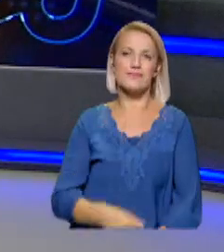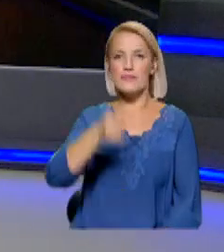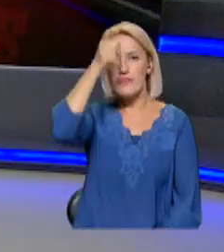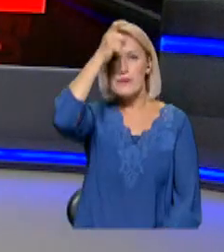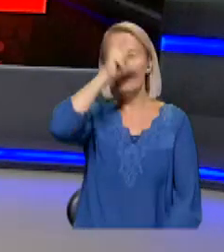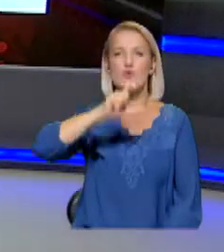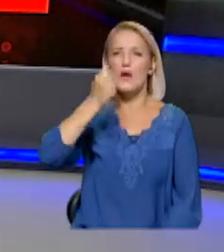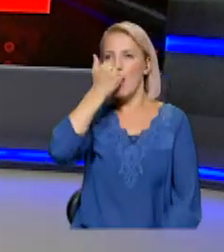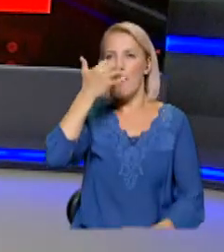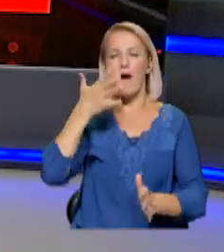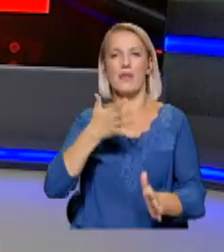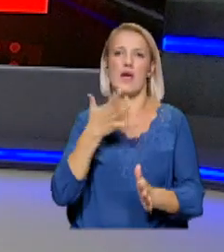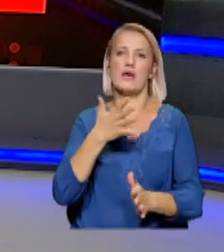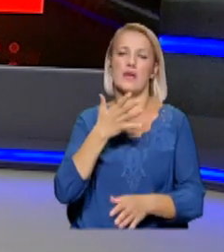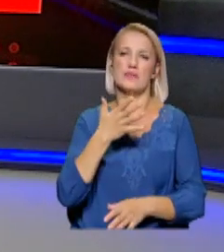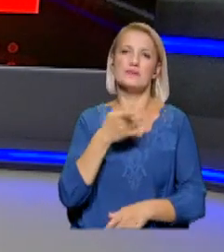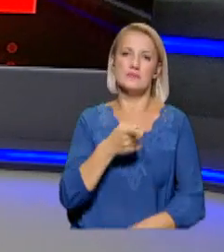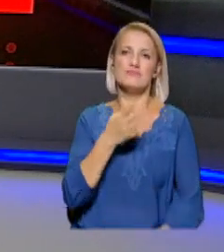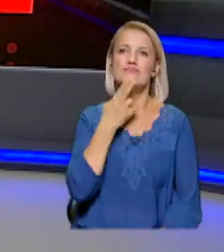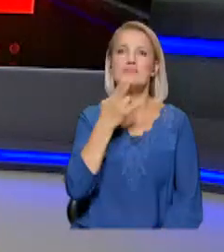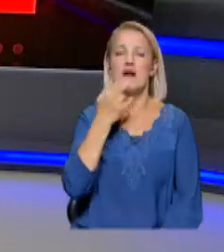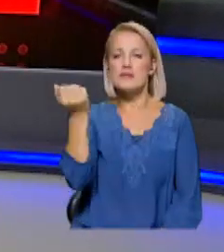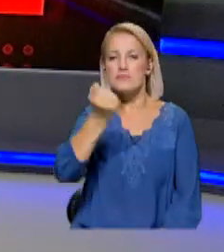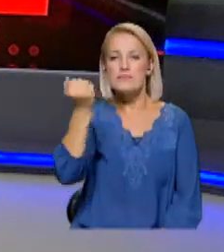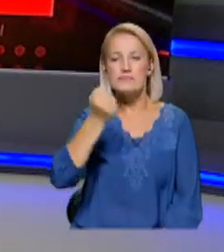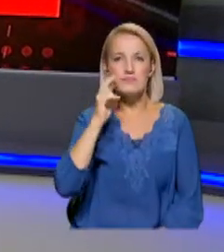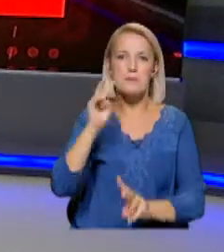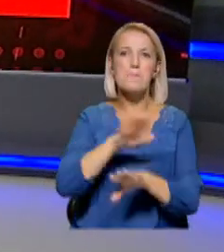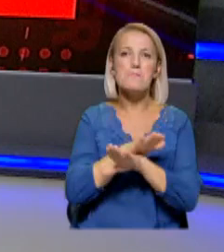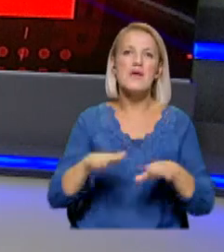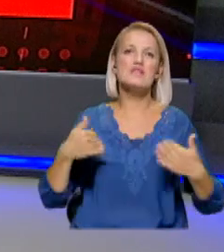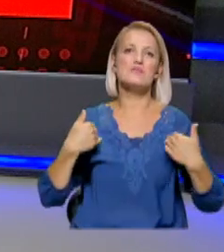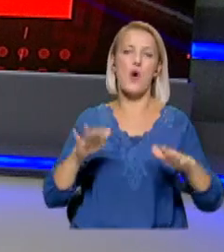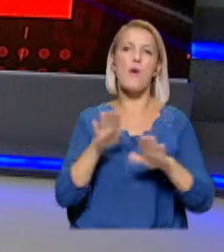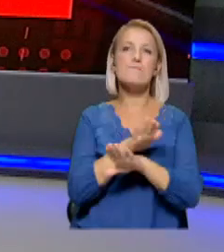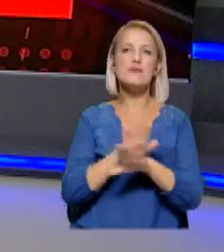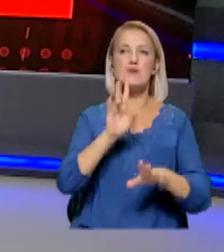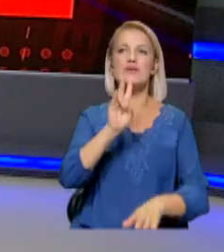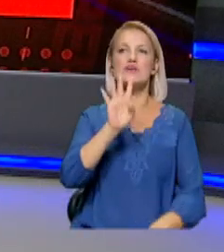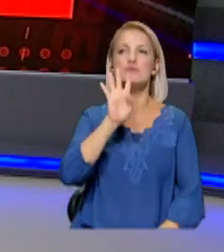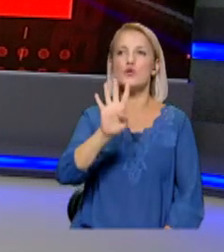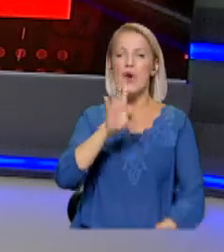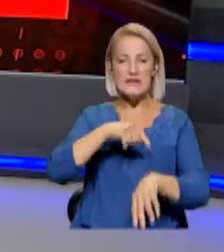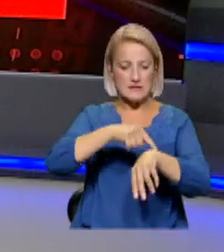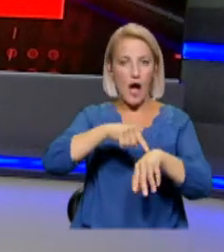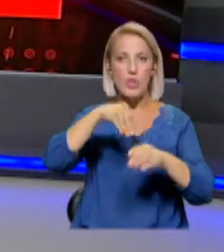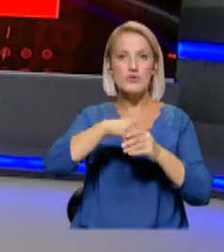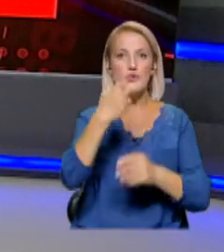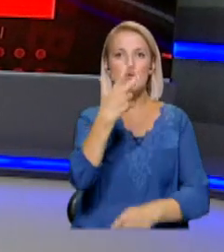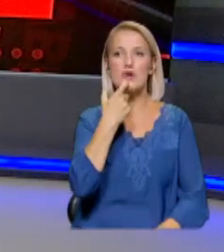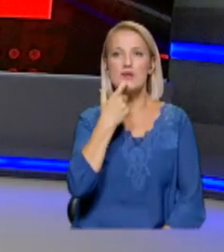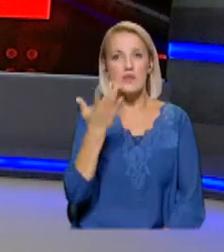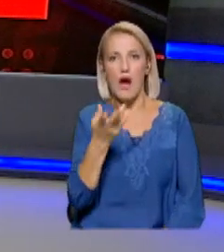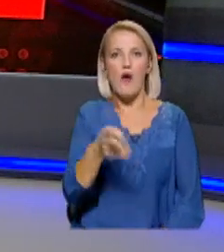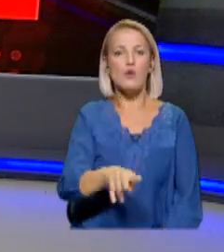Türkiye'nin kanayan yarası kadın cinayetlerine bakacağız. Maalesef bitmiyor, bitirilemiyor. 24 saatte 3 kadın